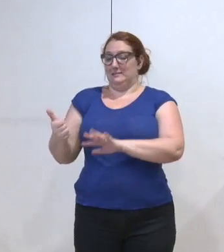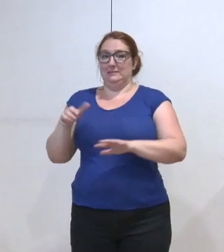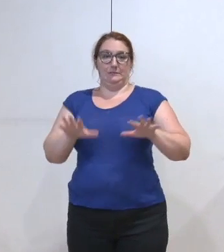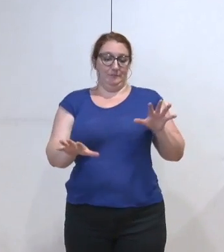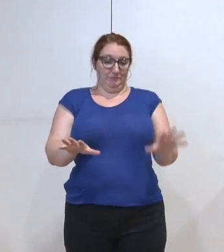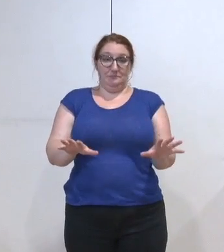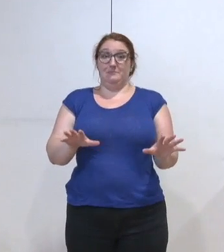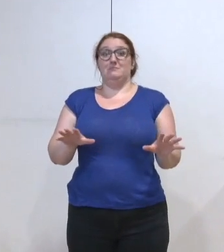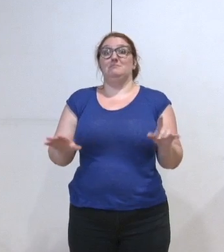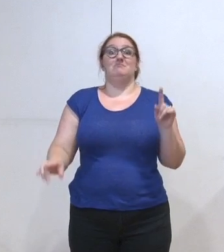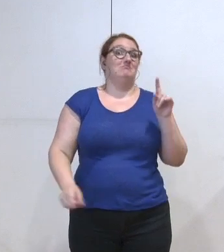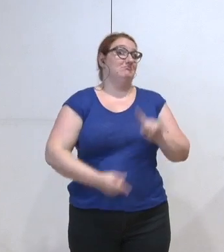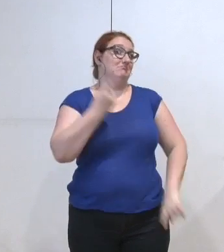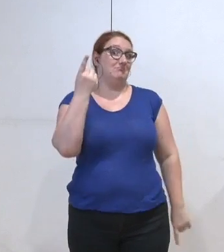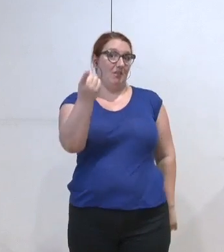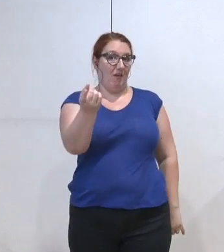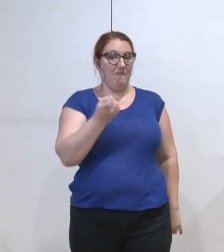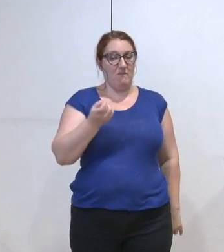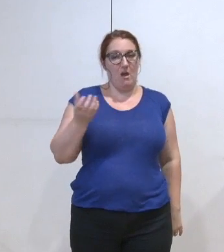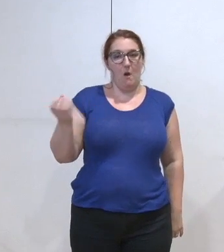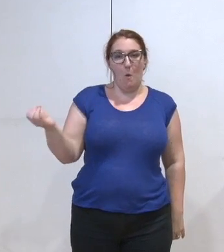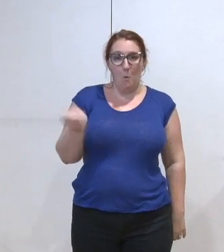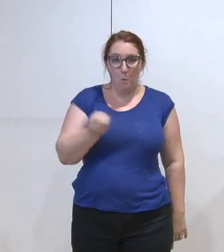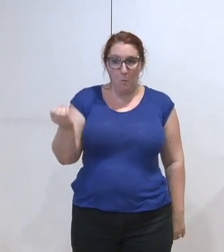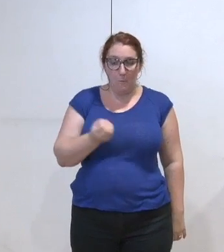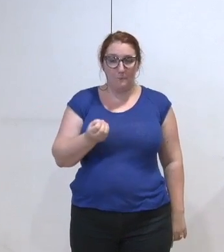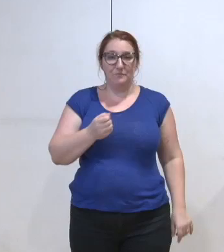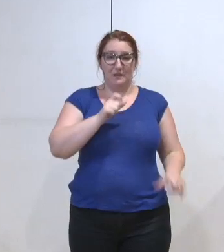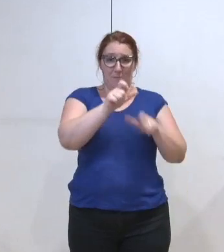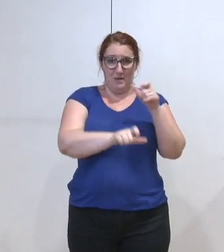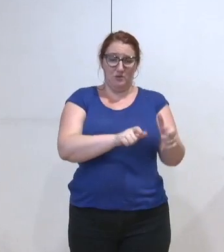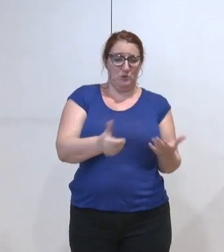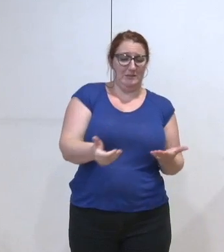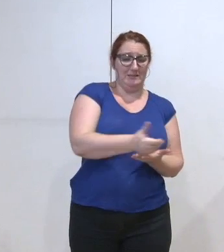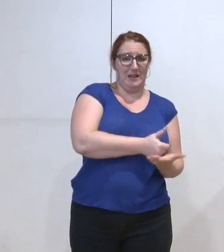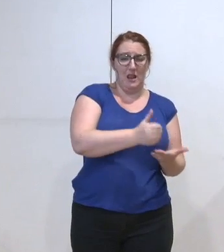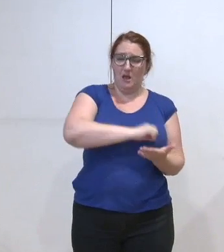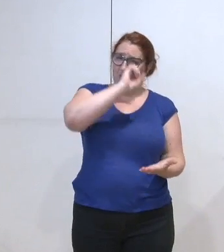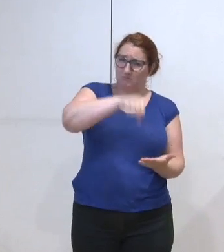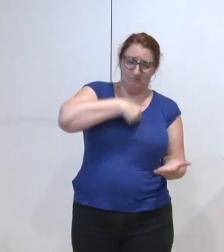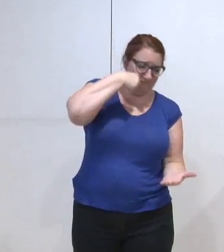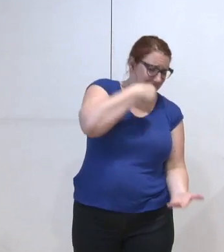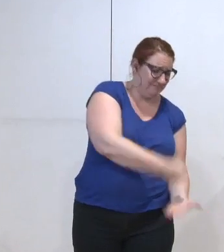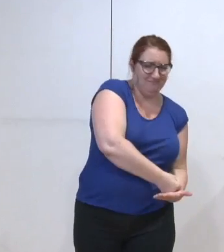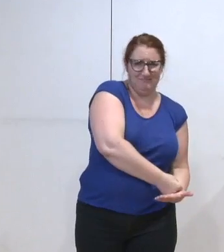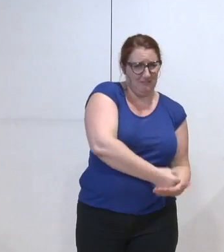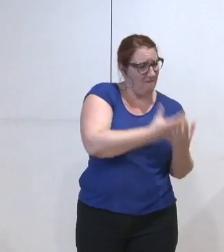que le les revenus les plus faibles sont effectivement très